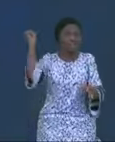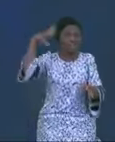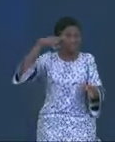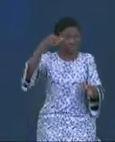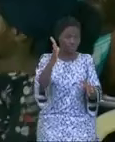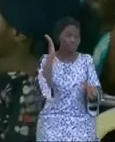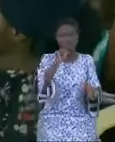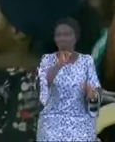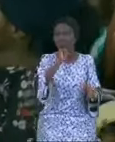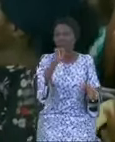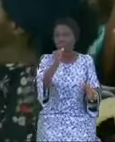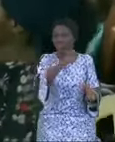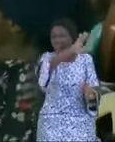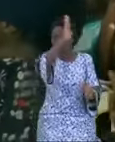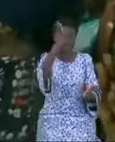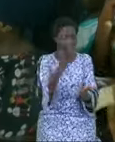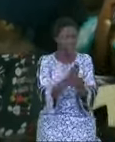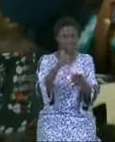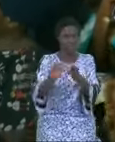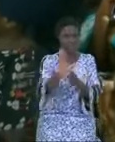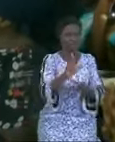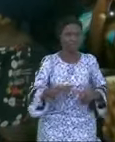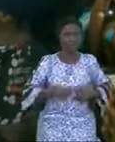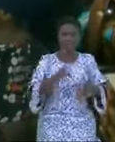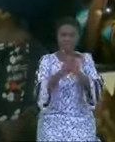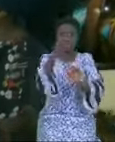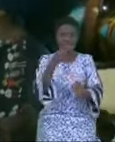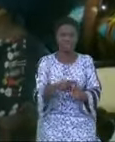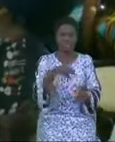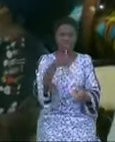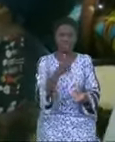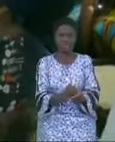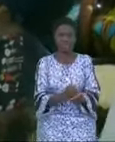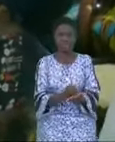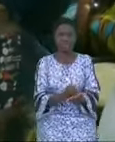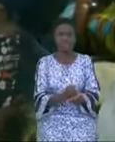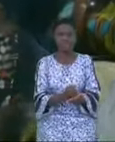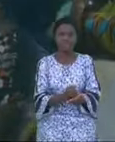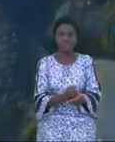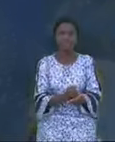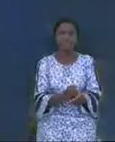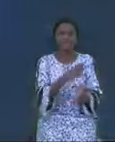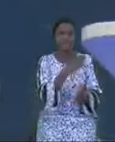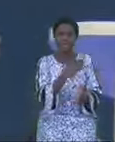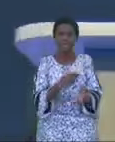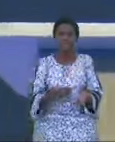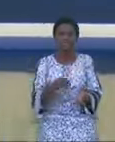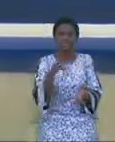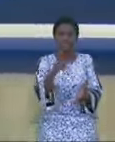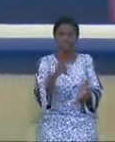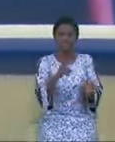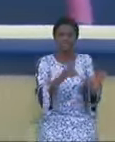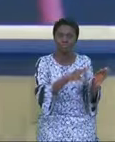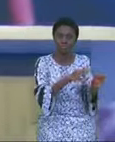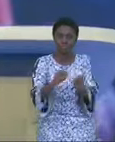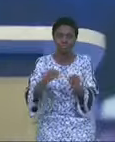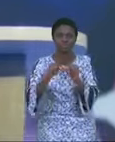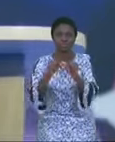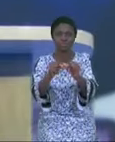et la grève jamais chercher dans ta vie tu as la chose initiale aujourd'hui et tu as voulu tu auras